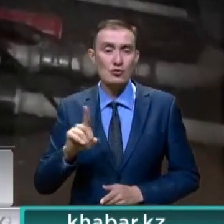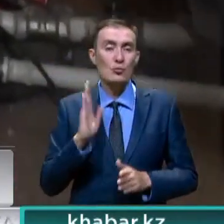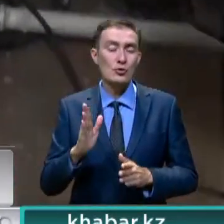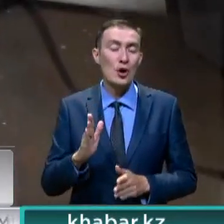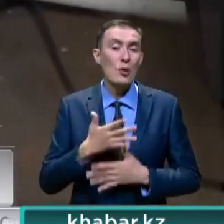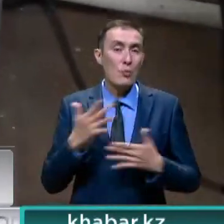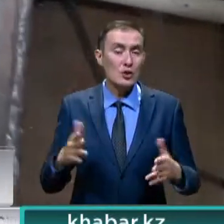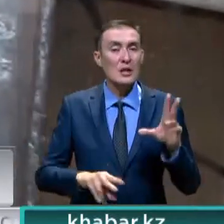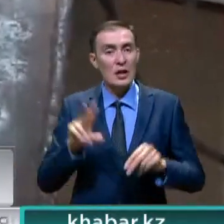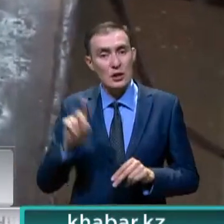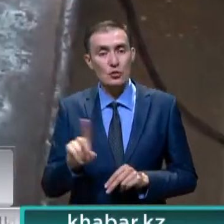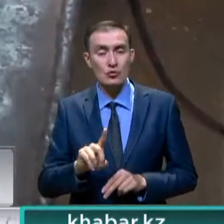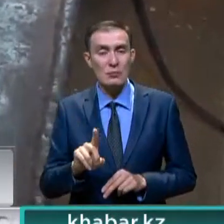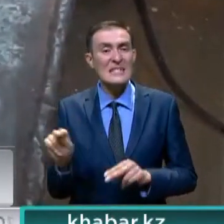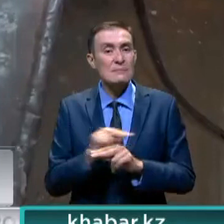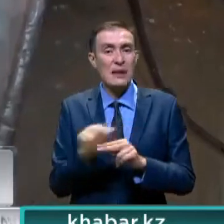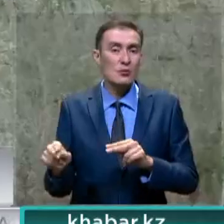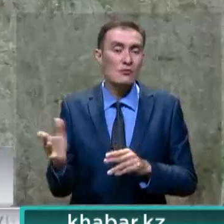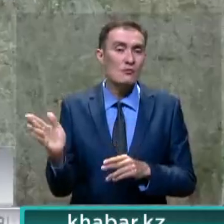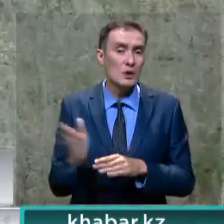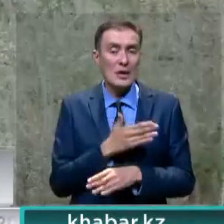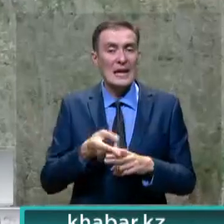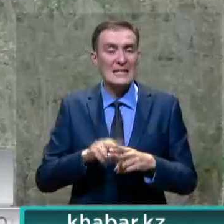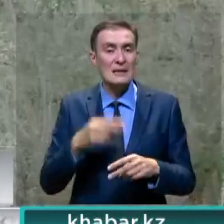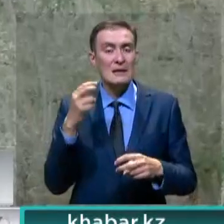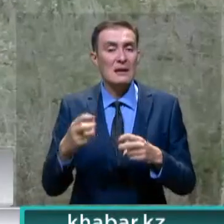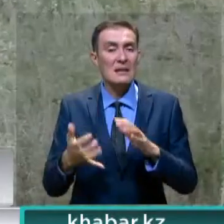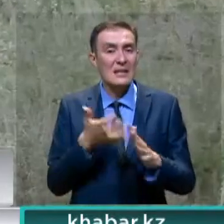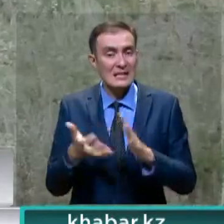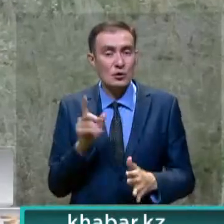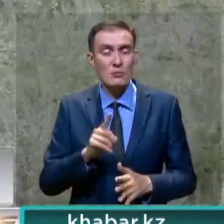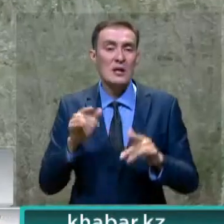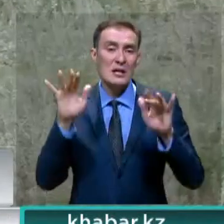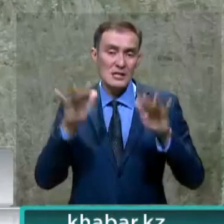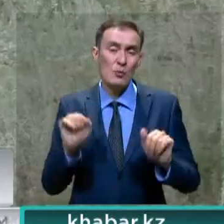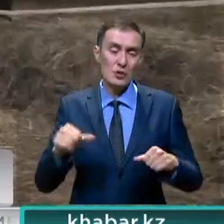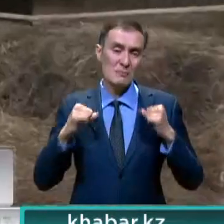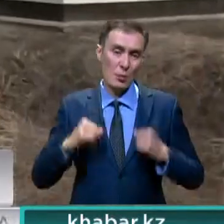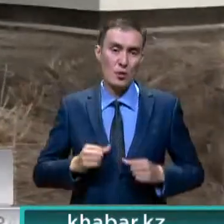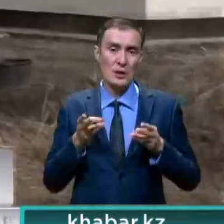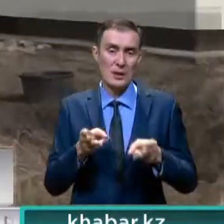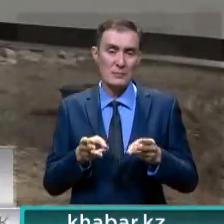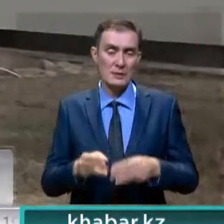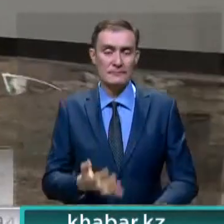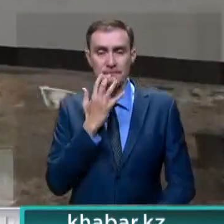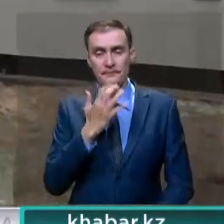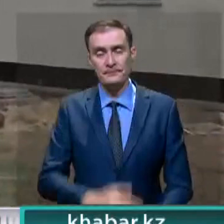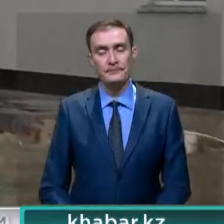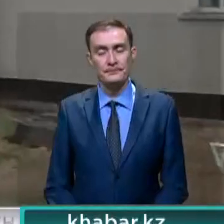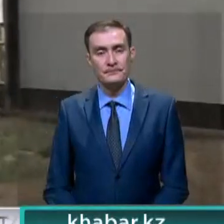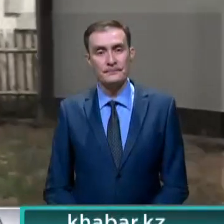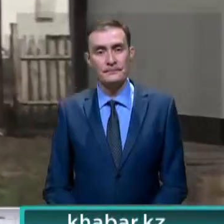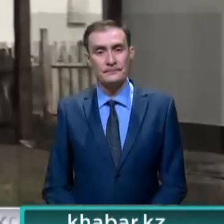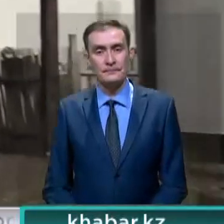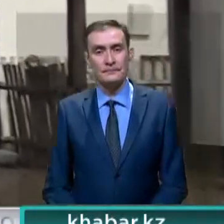на большее. Они просят чиновников исправить недочеты в системе отопления, чтобы зимой можно было бы спокойно топить печи. Нургуль Ахметова, Руслан